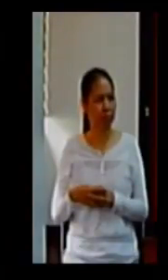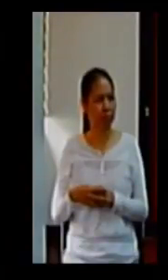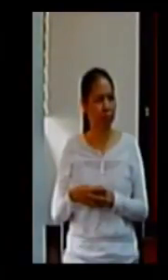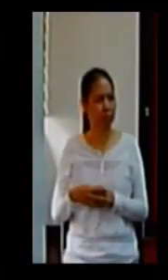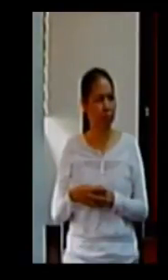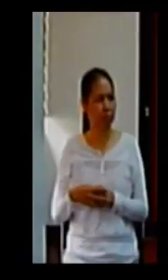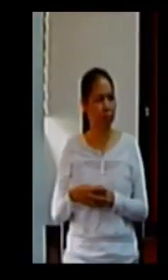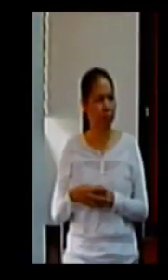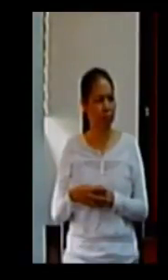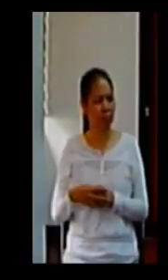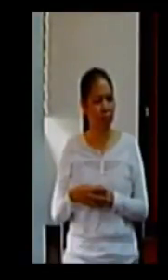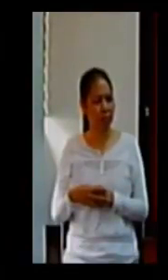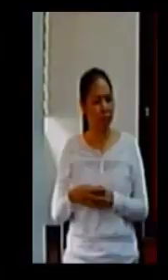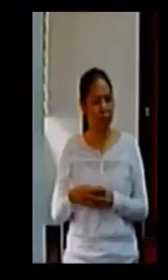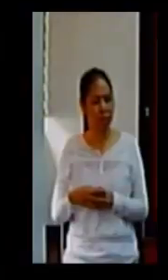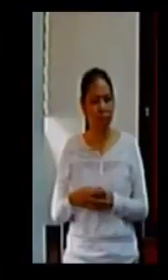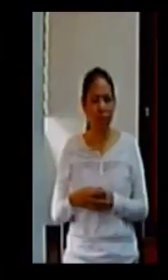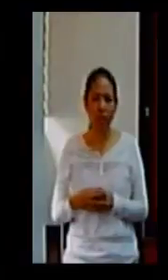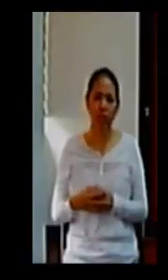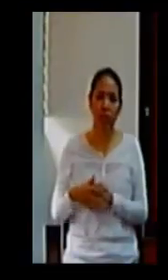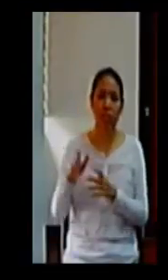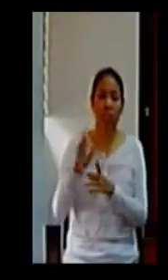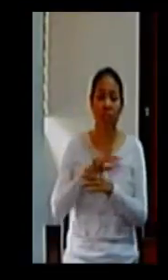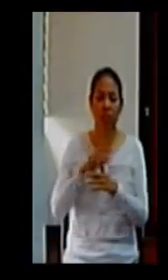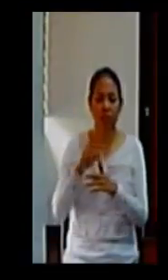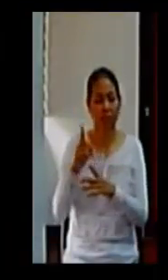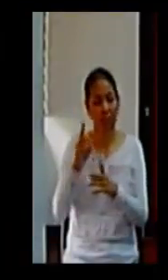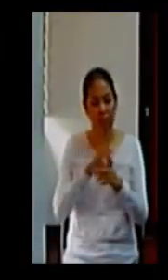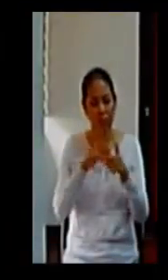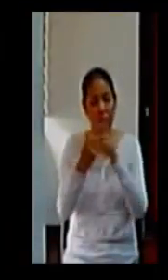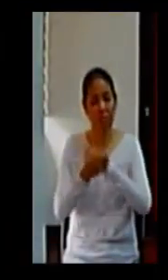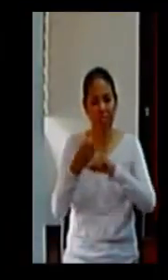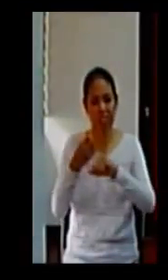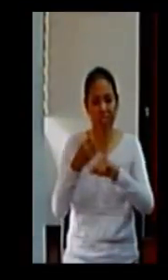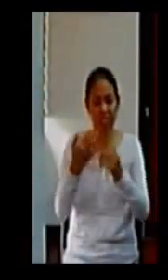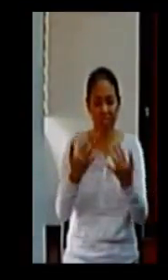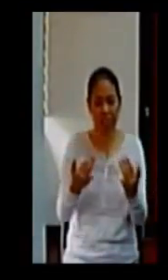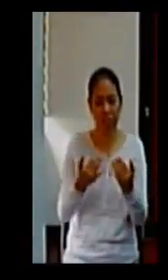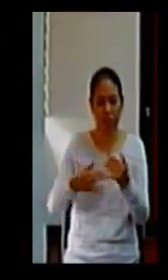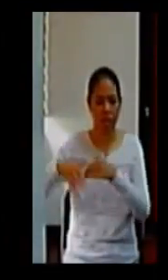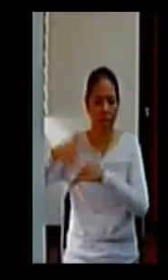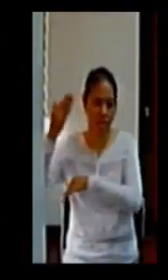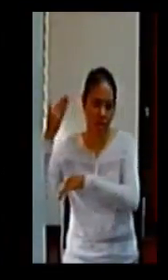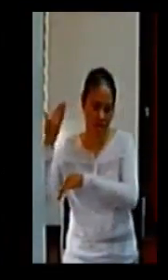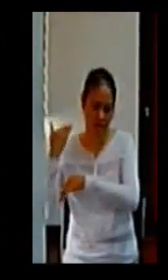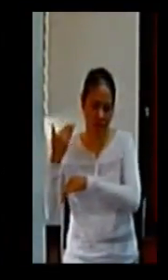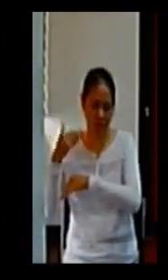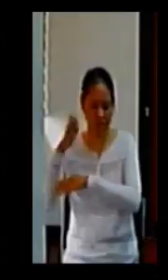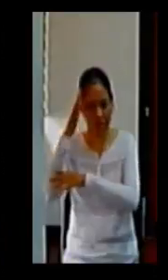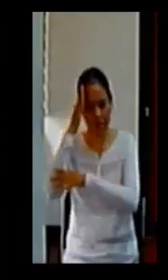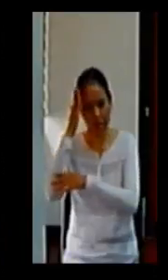Isaling pagbabago sa ngayon ay noon nalalaman